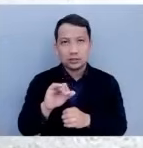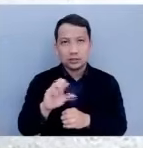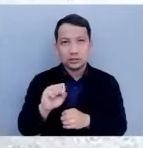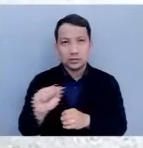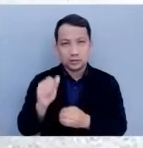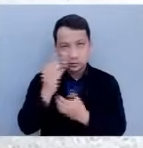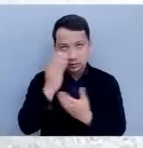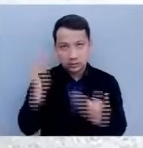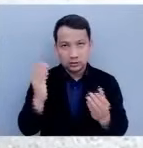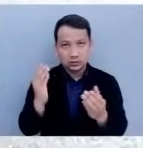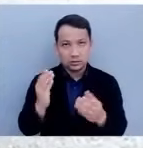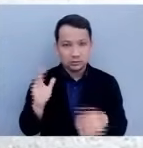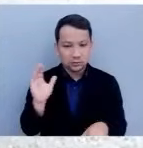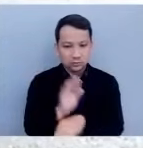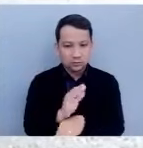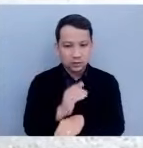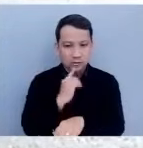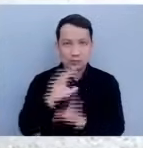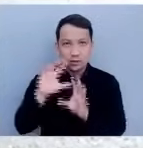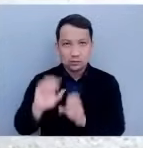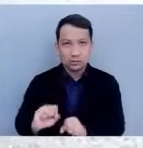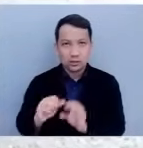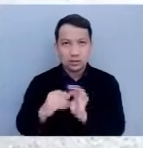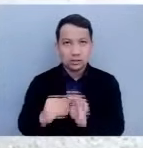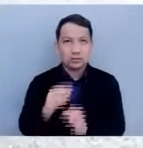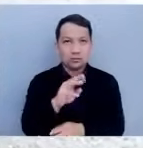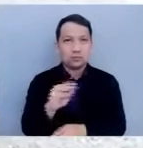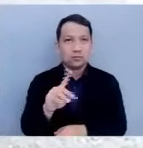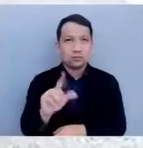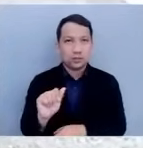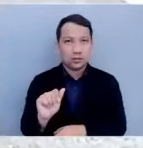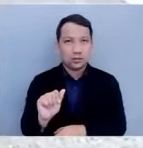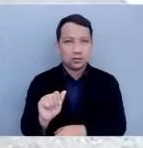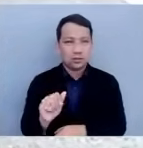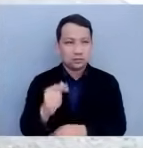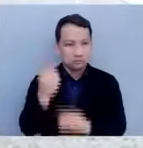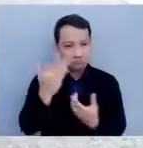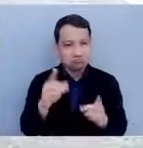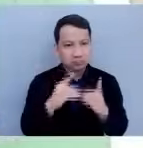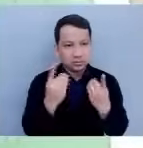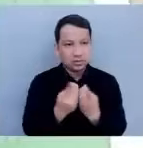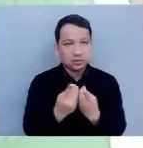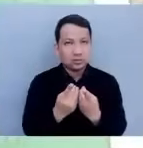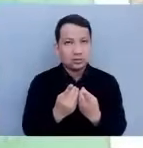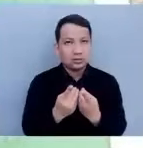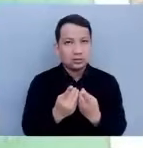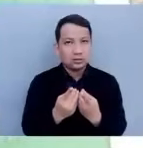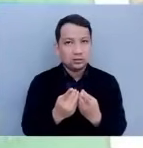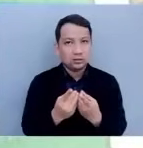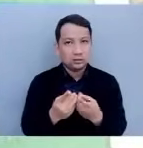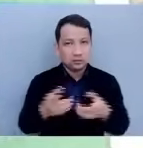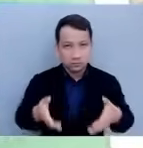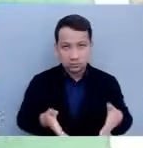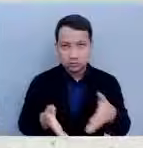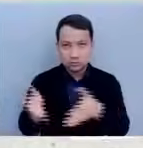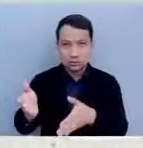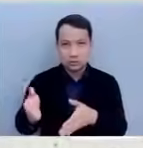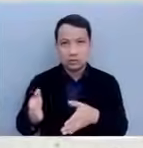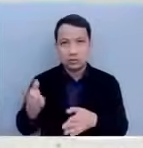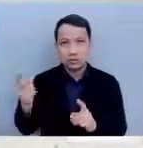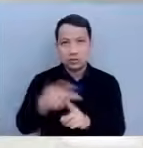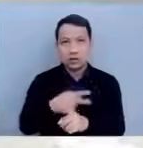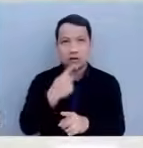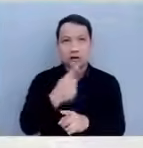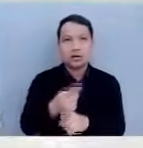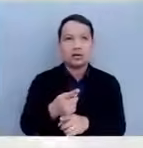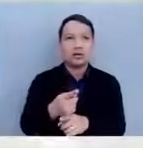ang mga magpipilit, huhulihin na ng MMDA. Ayon sa ahensya, disregarding traffic signs ang magiging violation